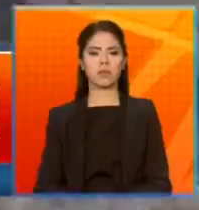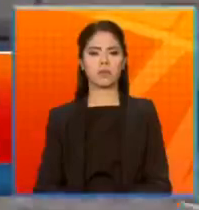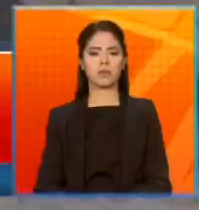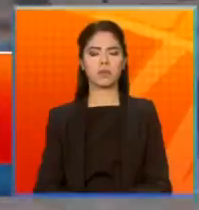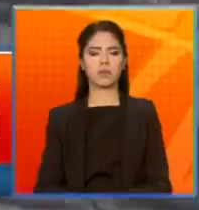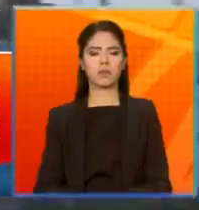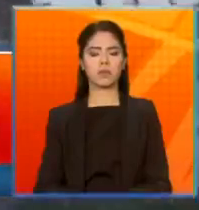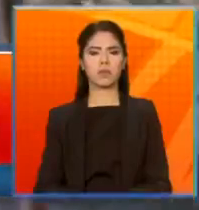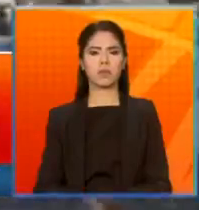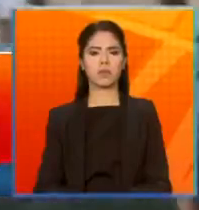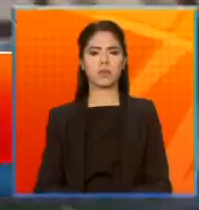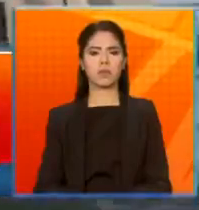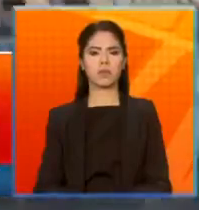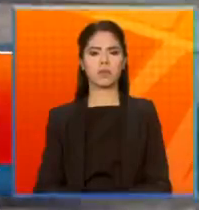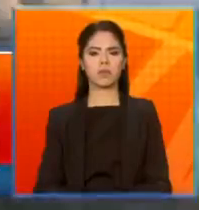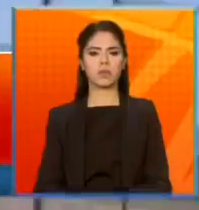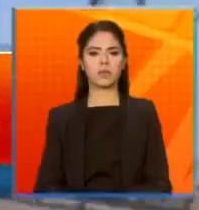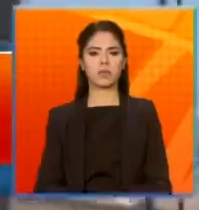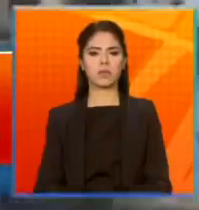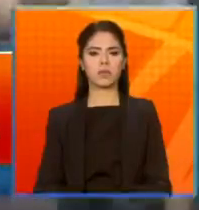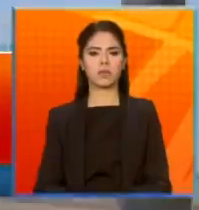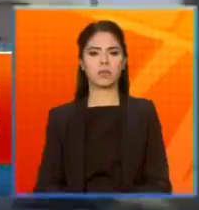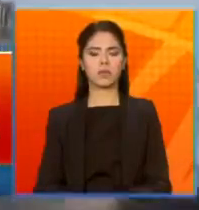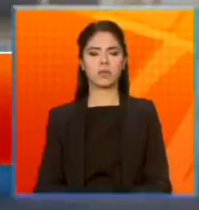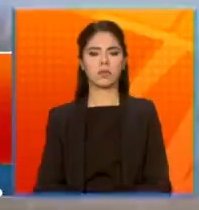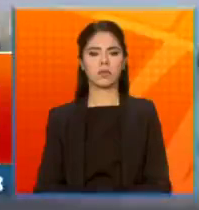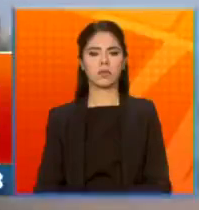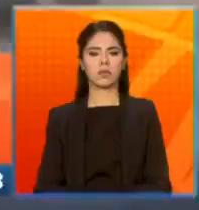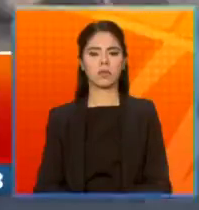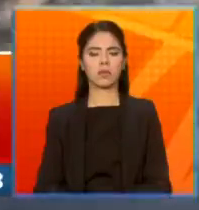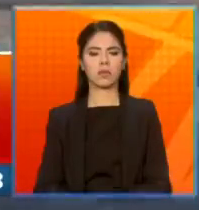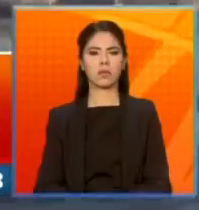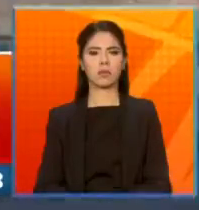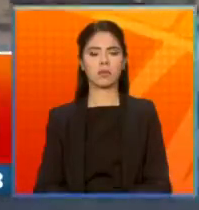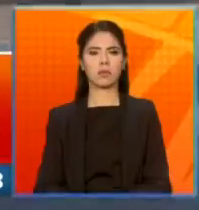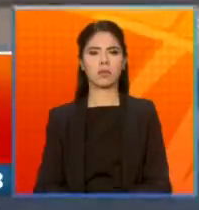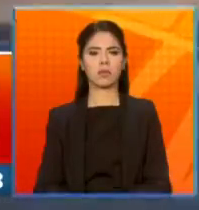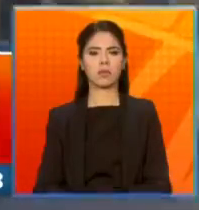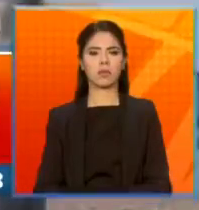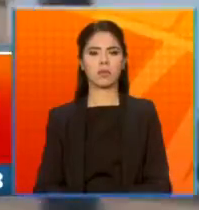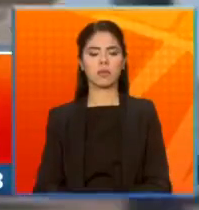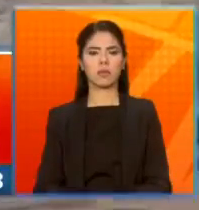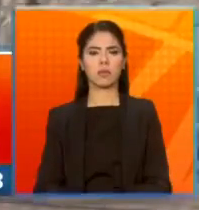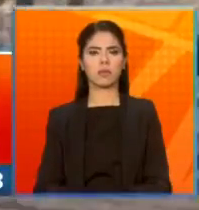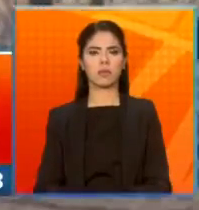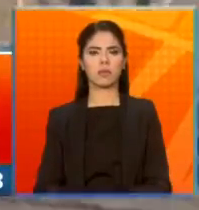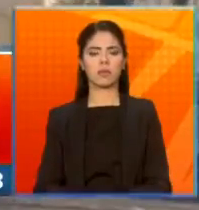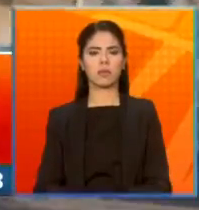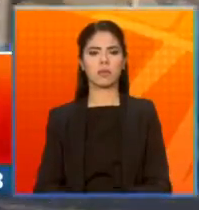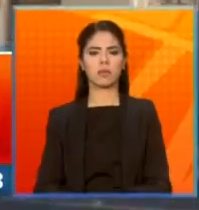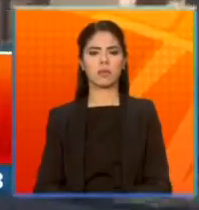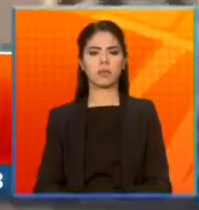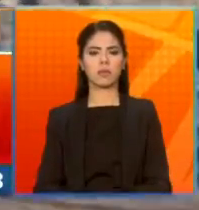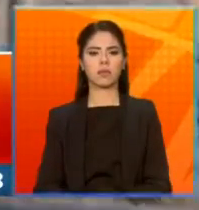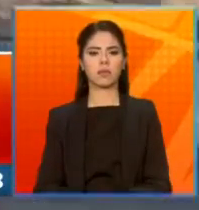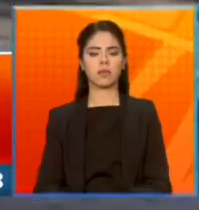Haydi haydi. Gitmemiz lazım, vurdu. Hadi hadi. Vurdu abi. Abi kayıtta mı? Kayıtta mı?